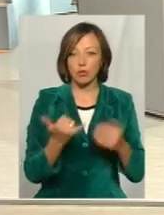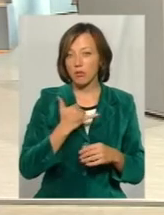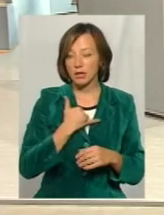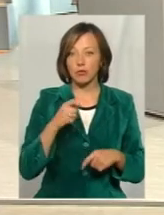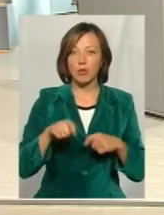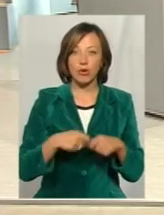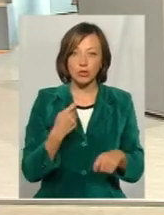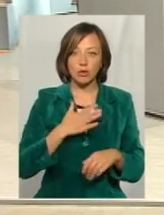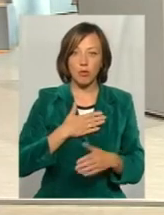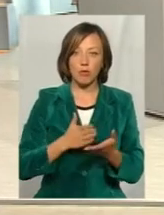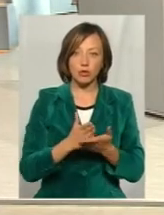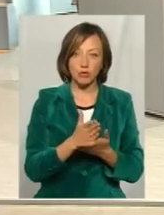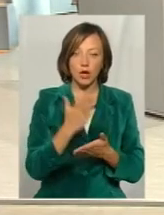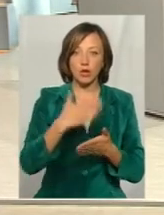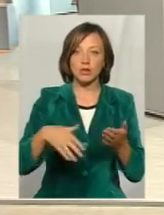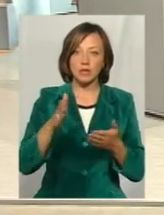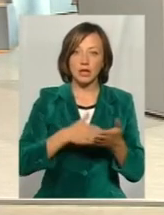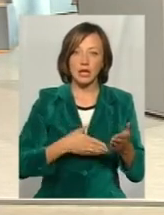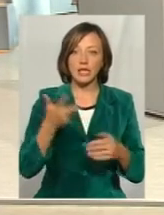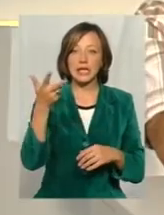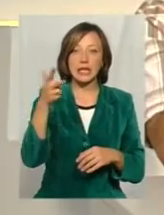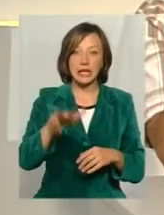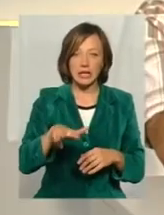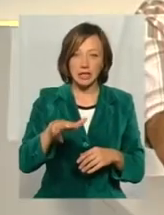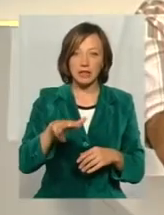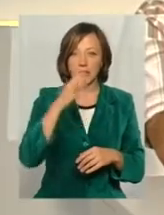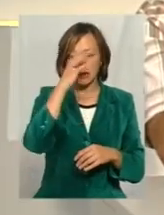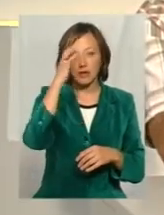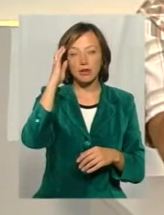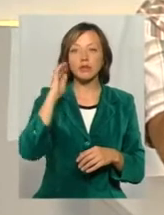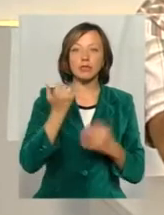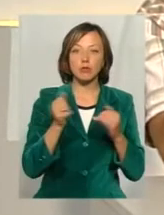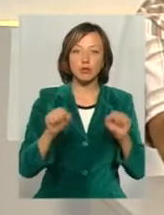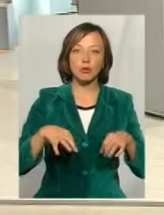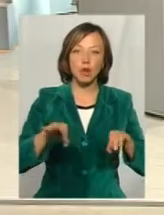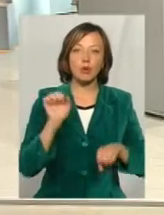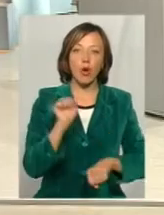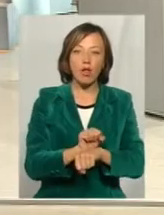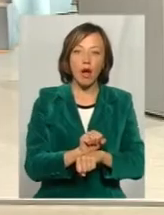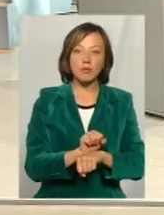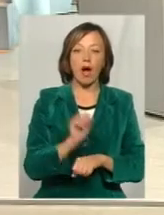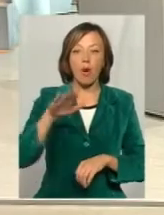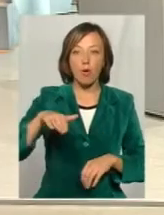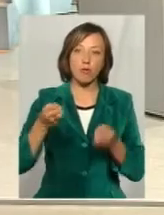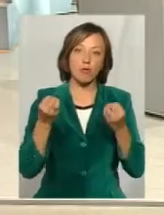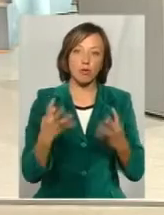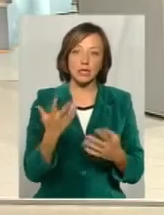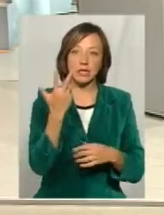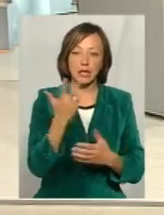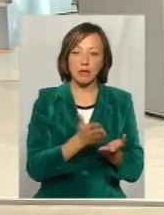якісь порушення на моєму маршруті, то зі мною розривають договір. Тоді те, що казав Віталій Петрович, що зараз може бути колапс, а потім